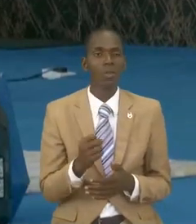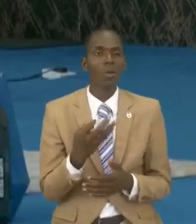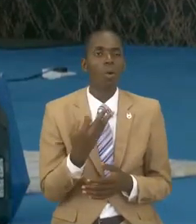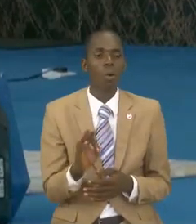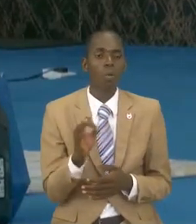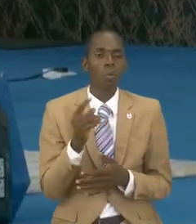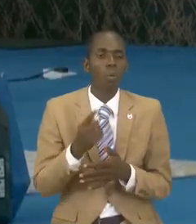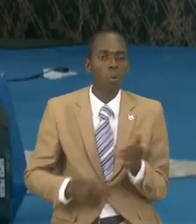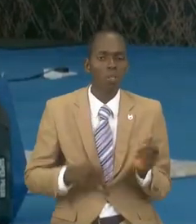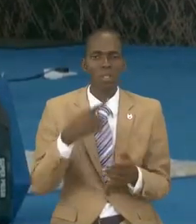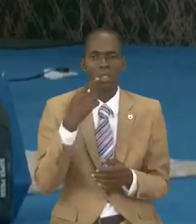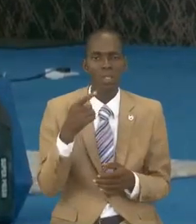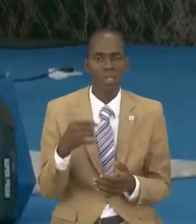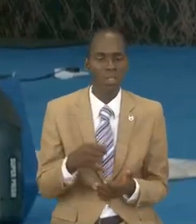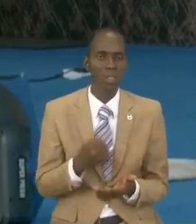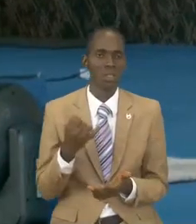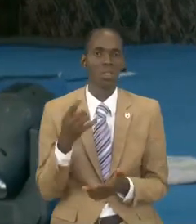que dit-elle donc?